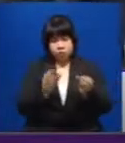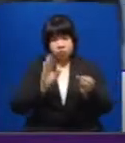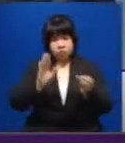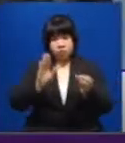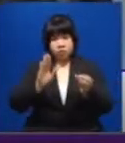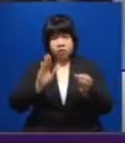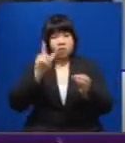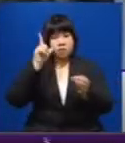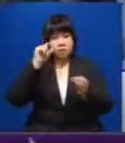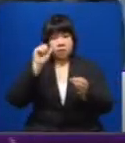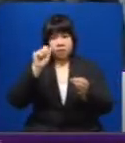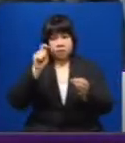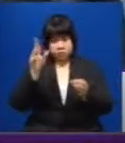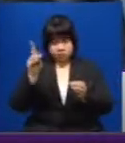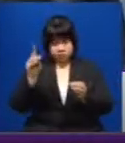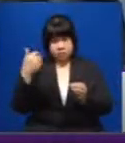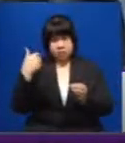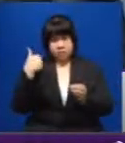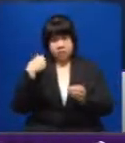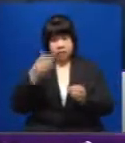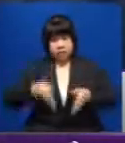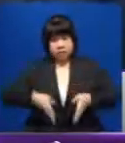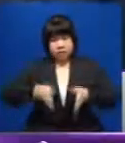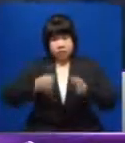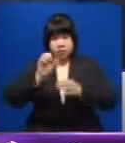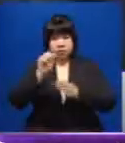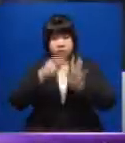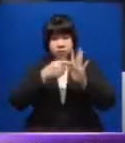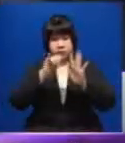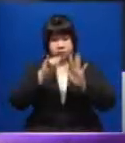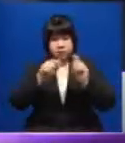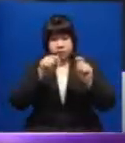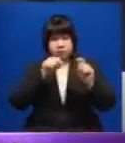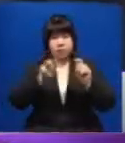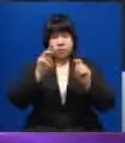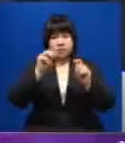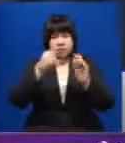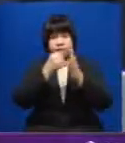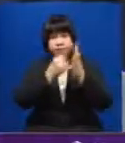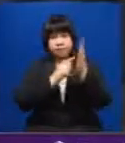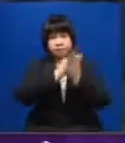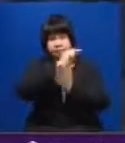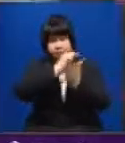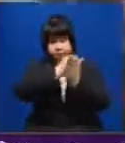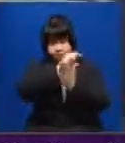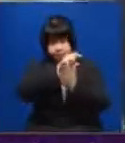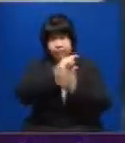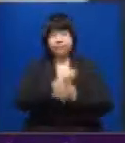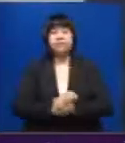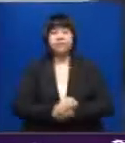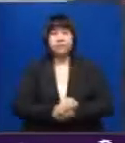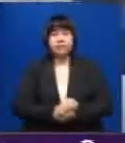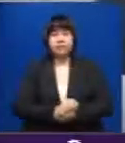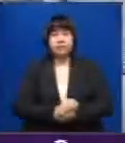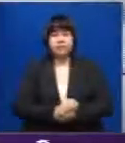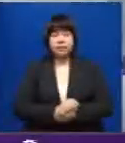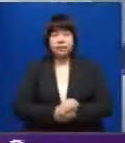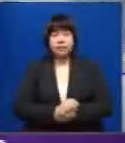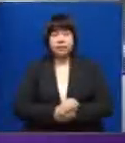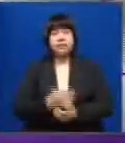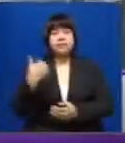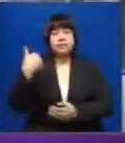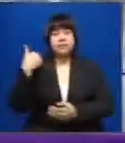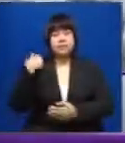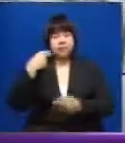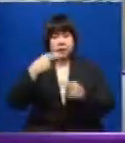แม่สอดเลขที่ 74/4ถนนสายอำเภอแม่สอดอำเภอเมืองตากเขตตำบลแม่ปะของนายวุฒิพงษ์กดทำมา